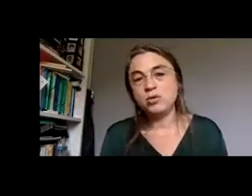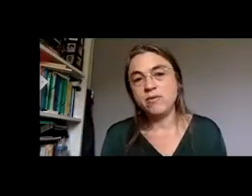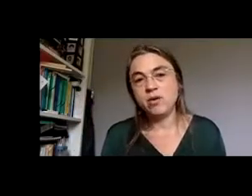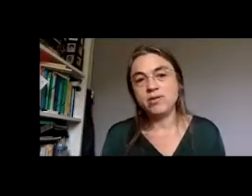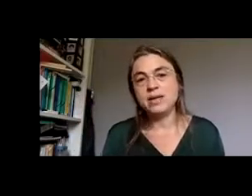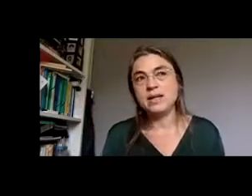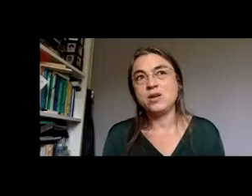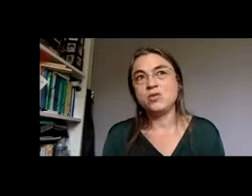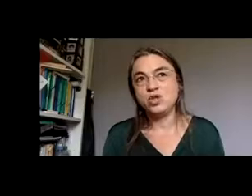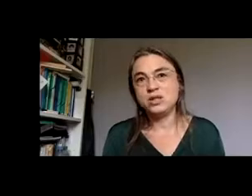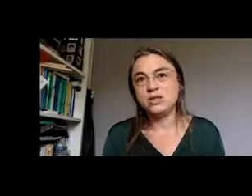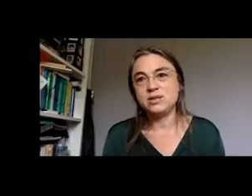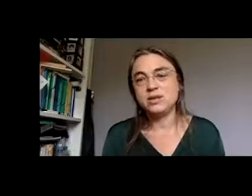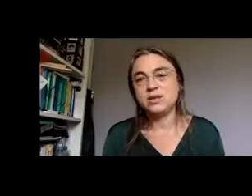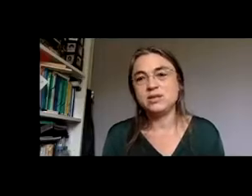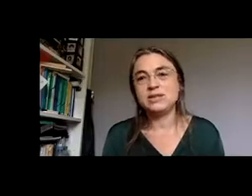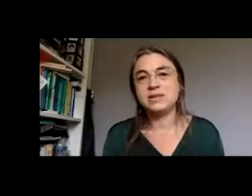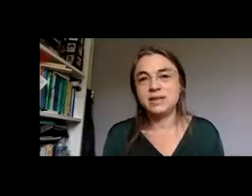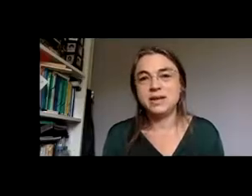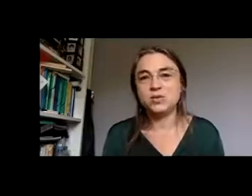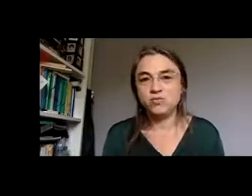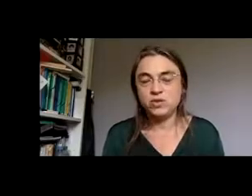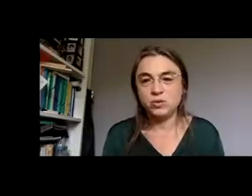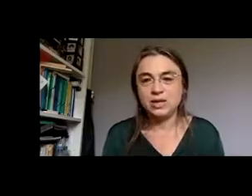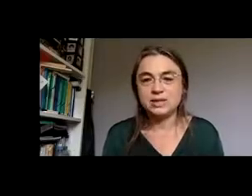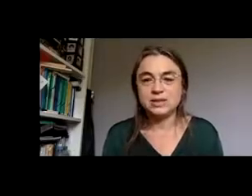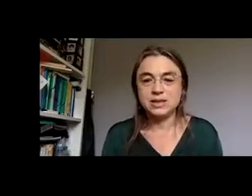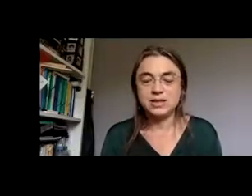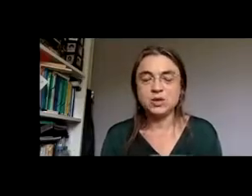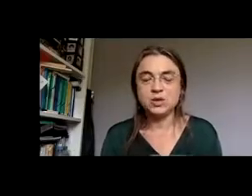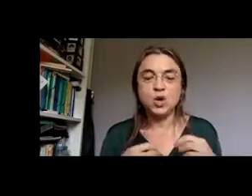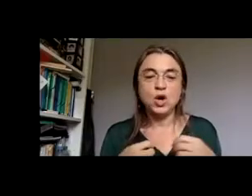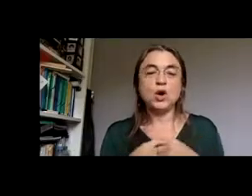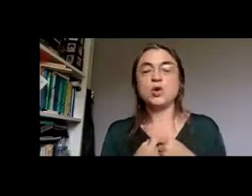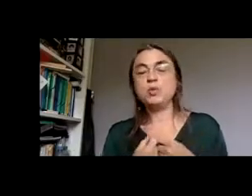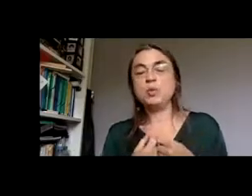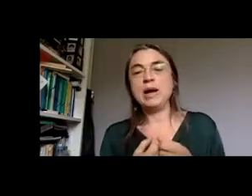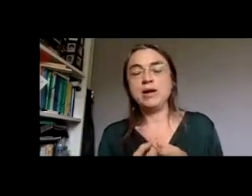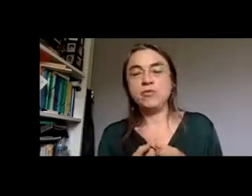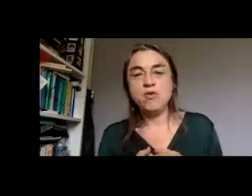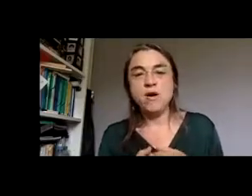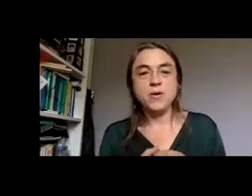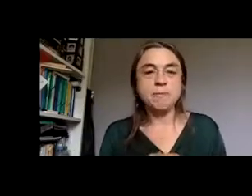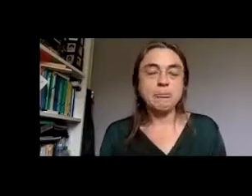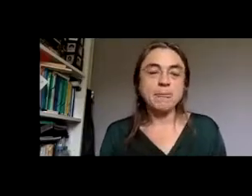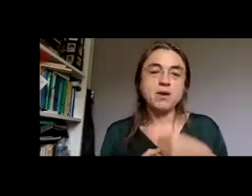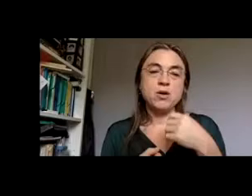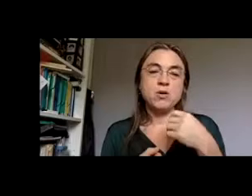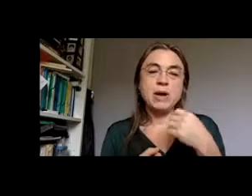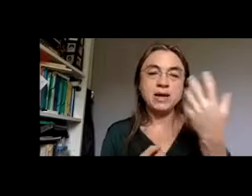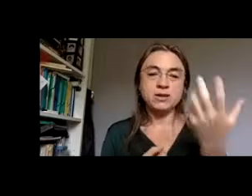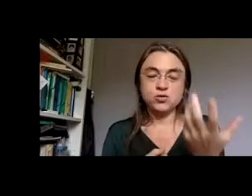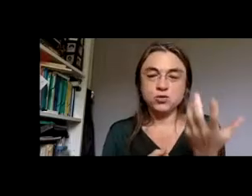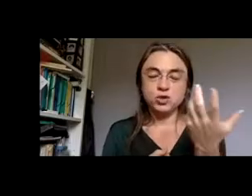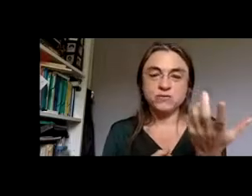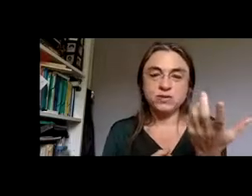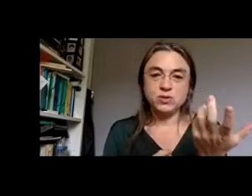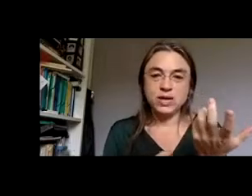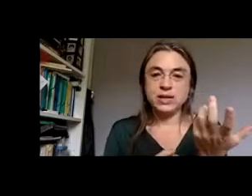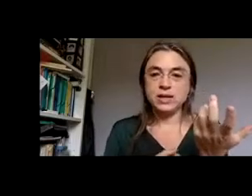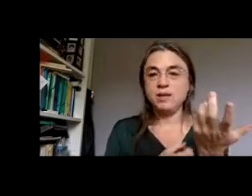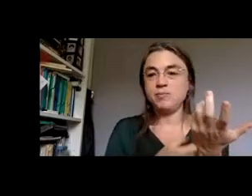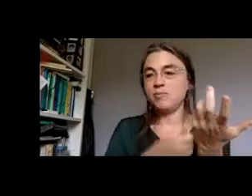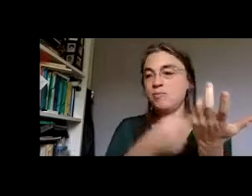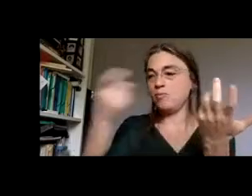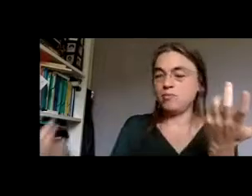important d'avoir en tête la logique des interactions visuelles, c'est-à-dire qu'on ne peut pas à la fois parler dans une logique